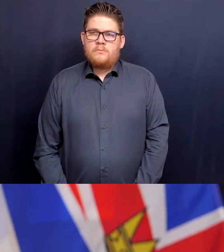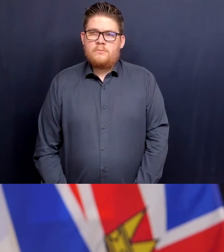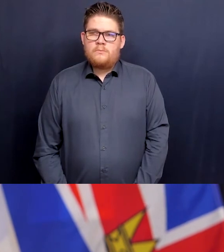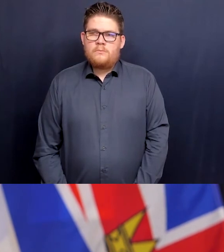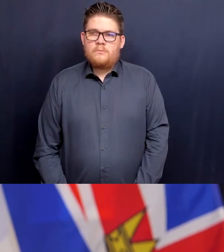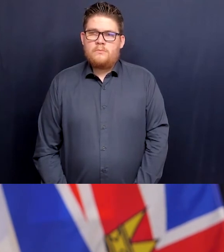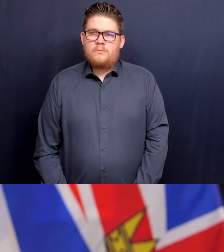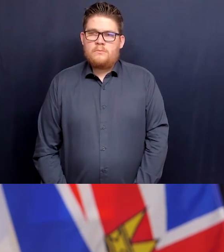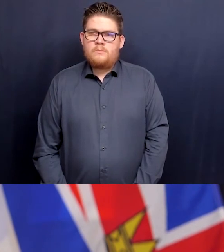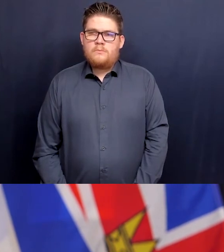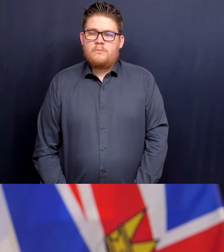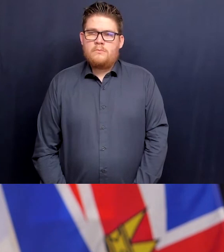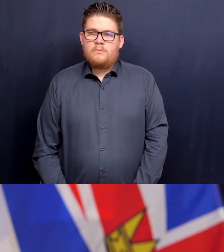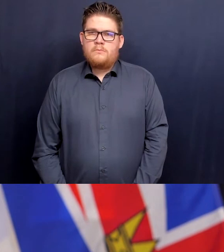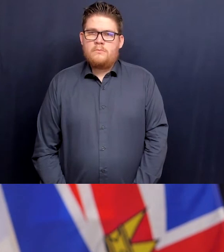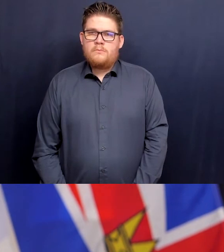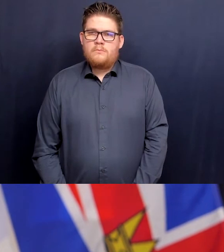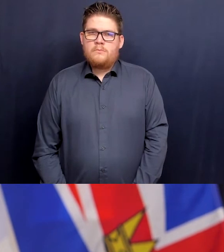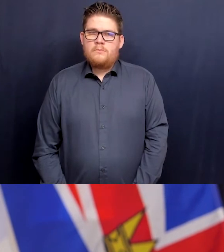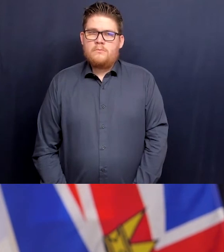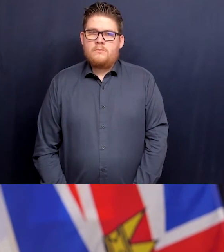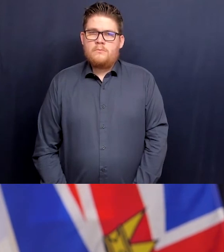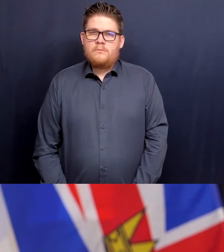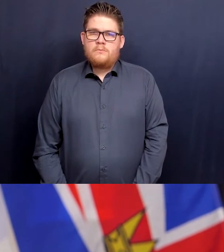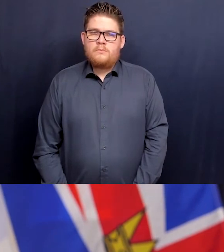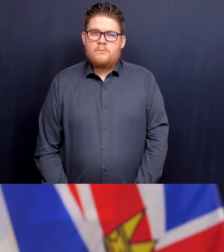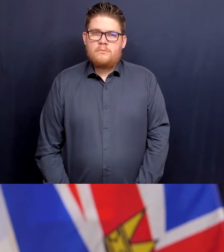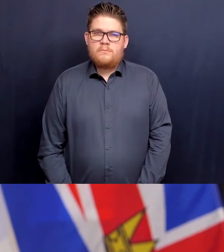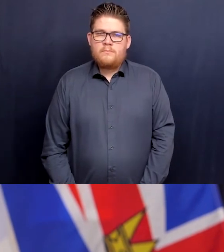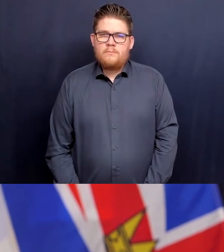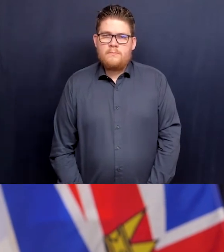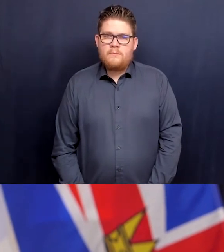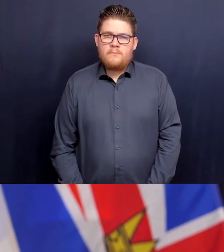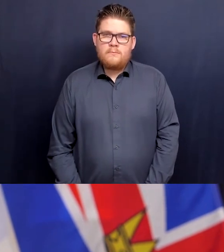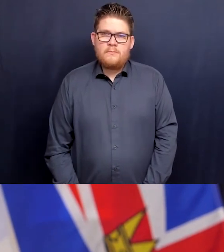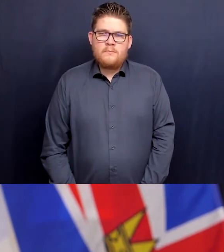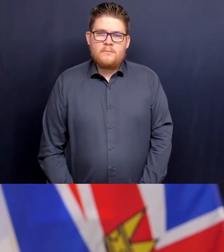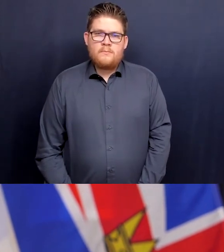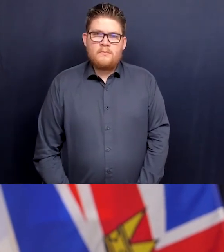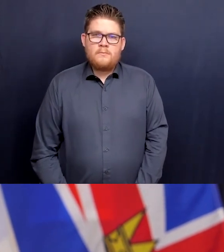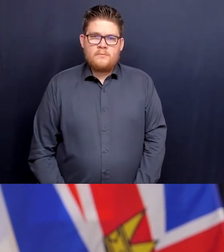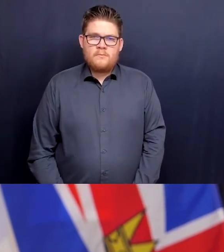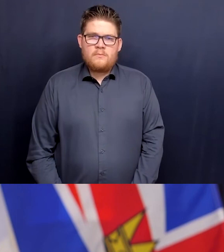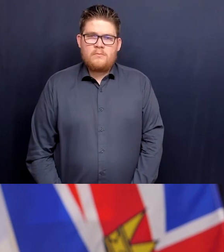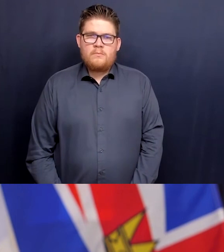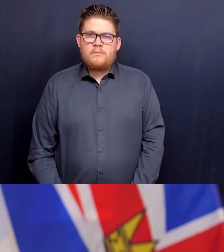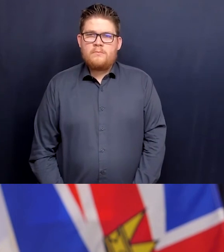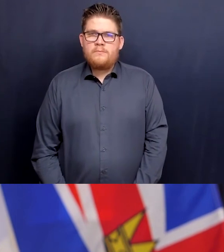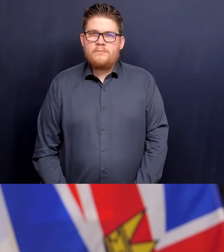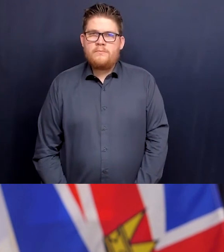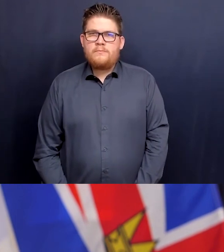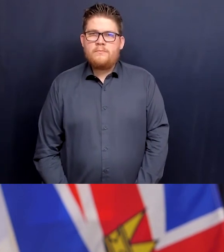qui démontre l'effort de tout le monde dans notre système de santé. Donc, j'en suis fier, bien entendu,